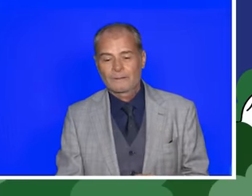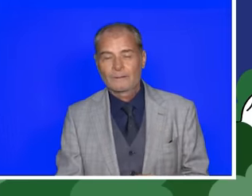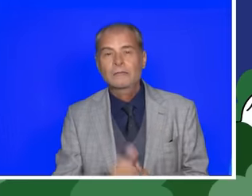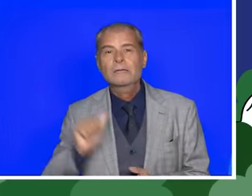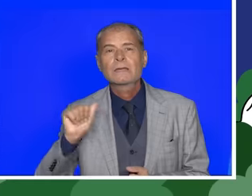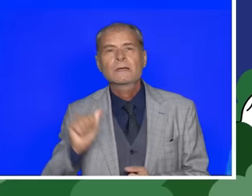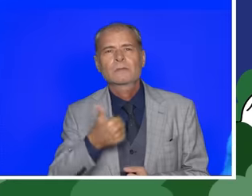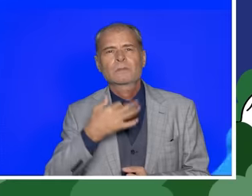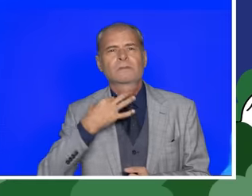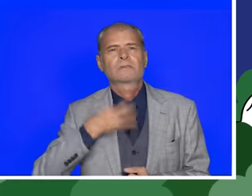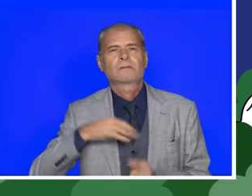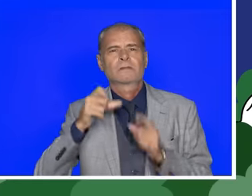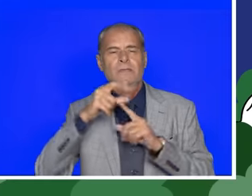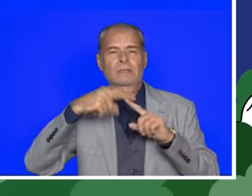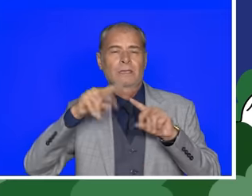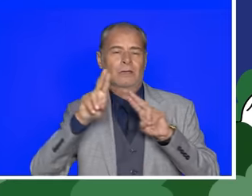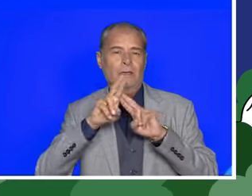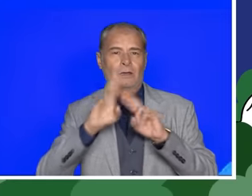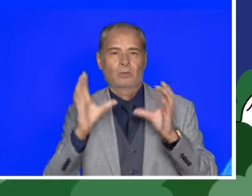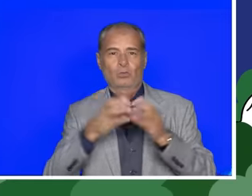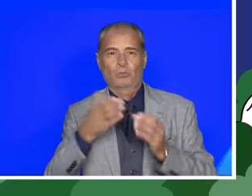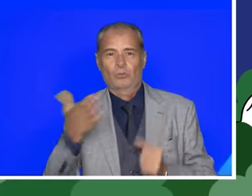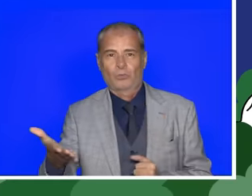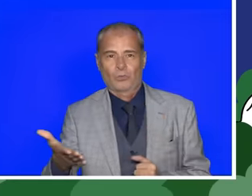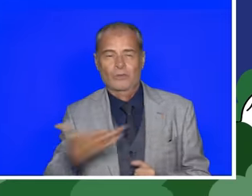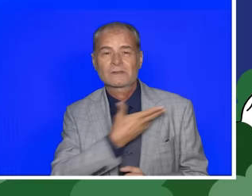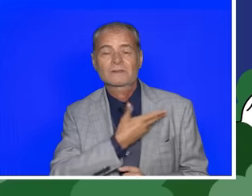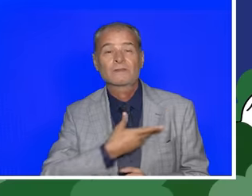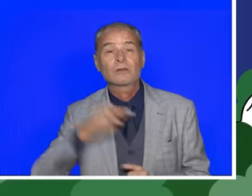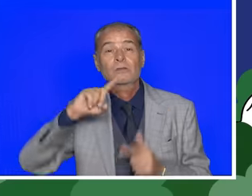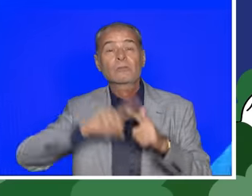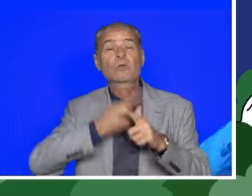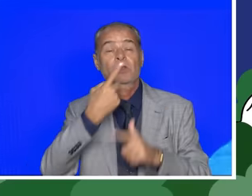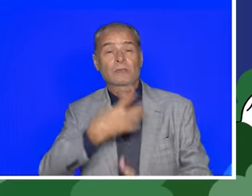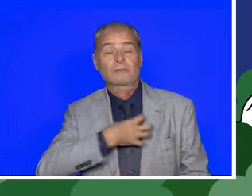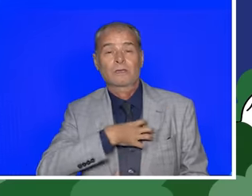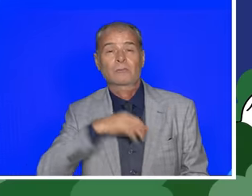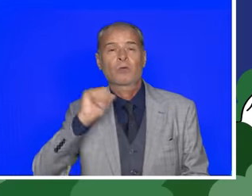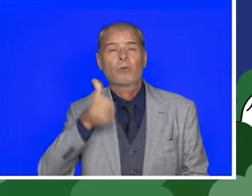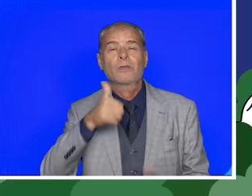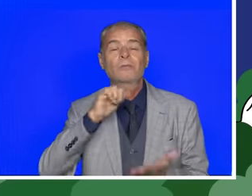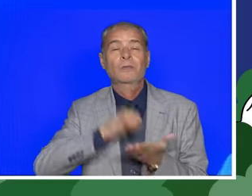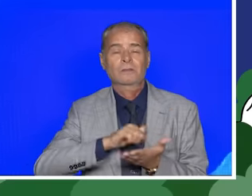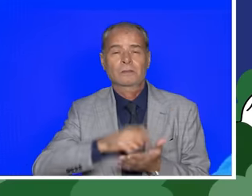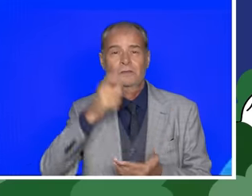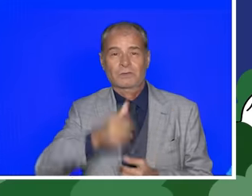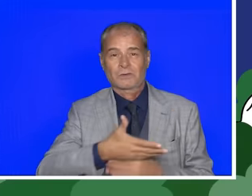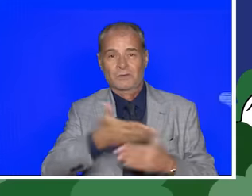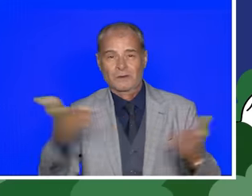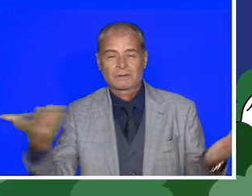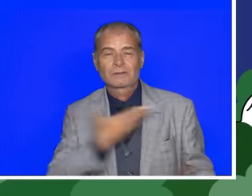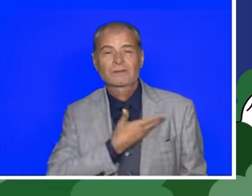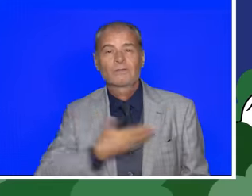kıymetli sivil toplum temsilcileri sevgili proje sahipleri değerli basın mensupları sevgili